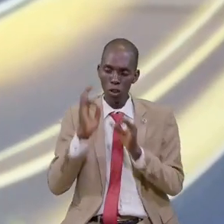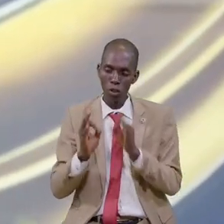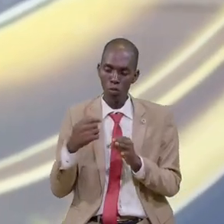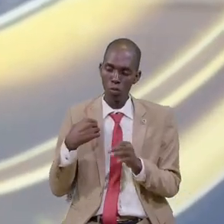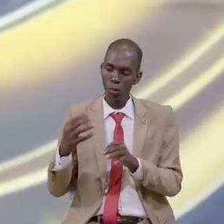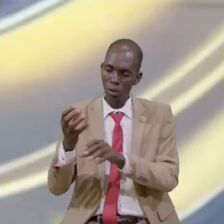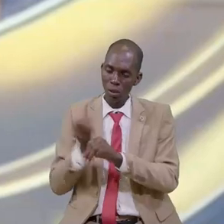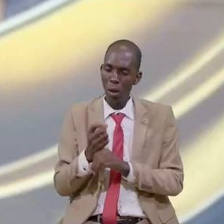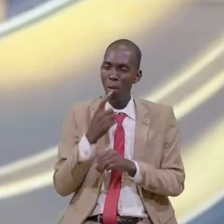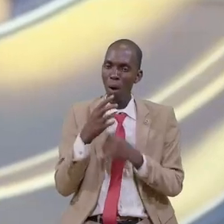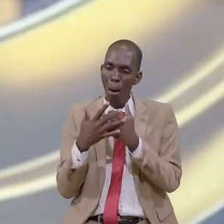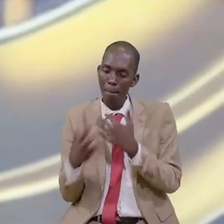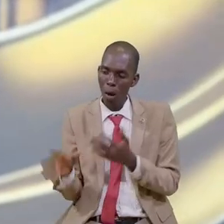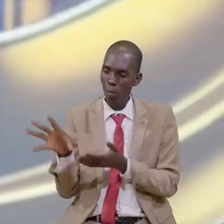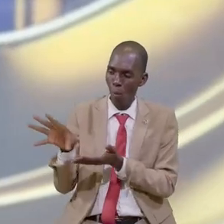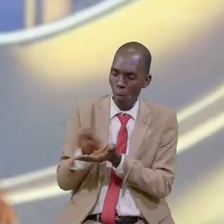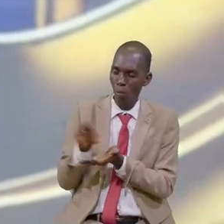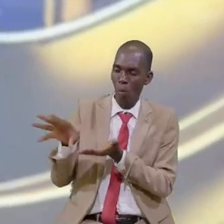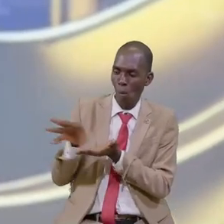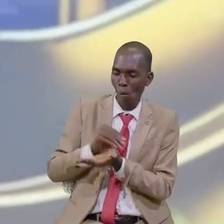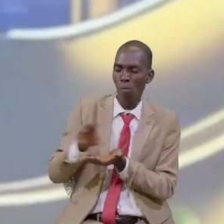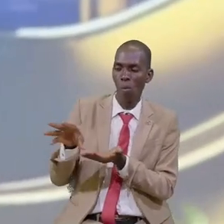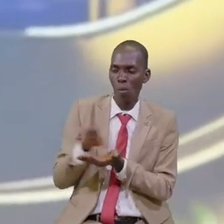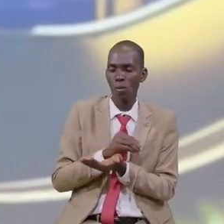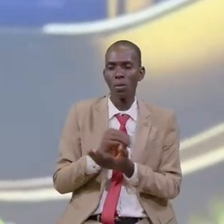pensaient que le sang était trop. C'est pourquoi